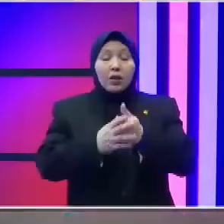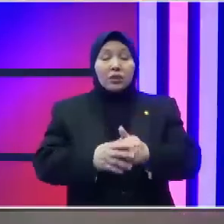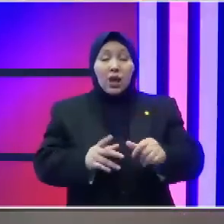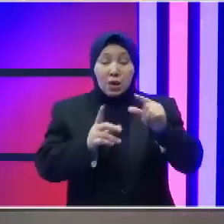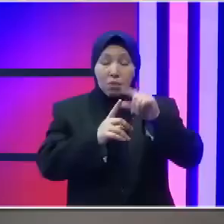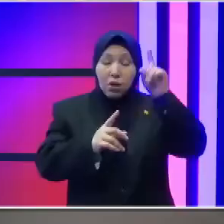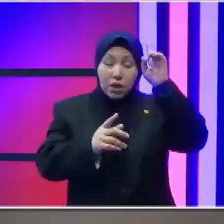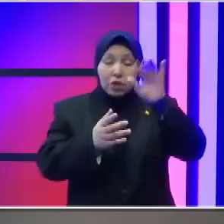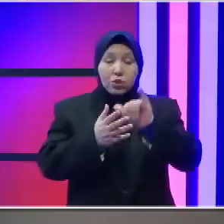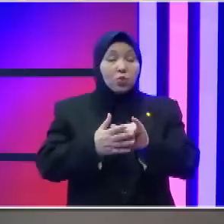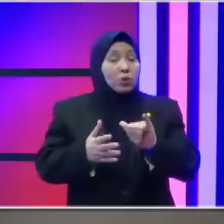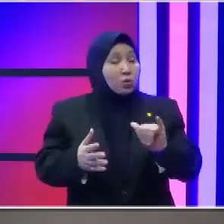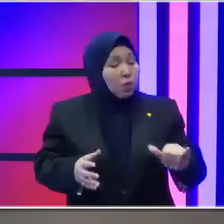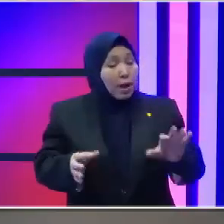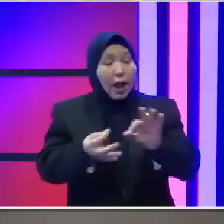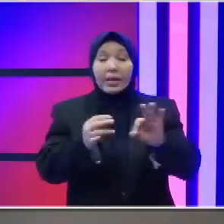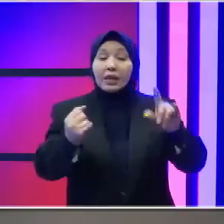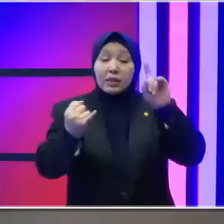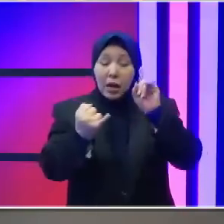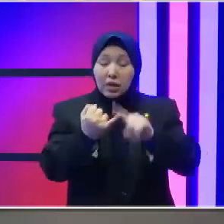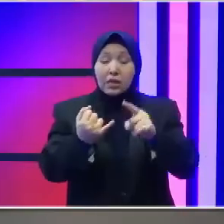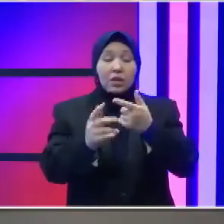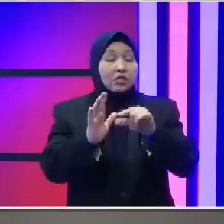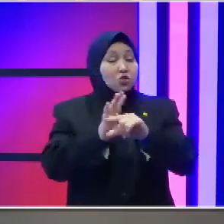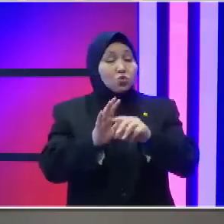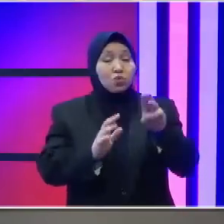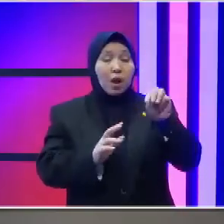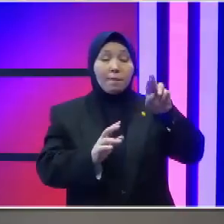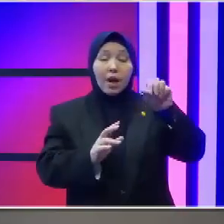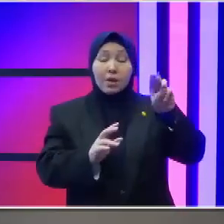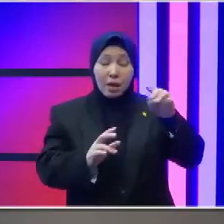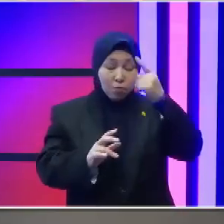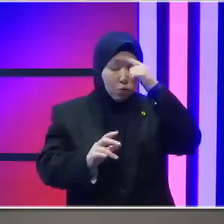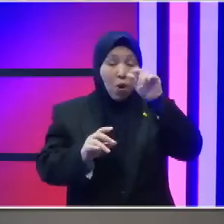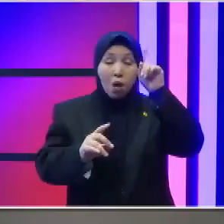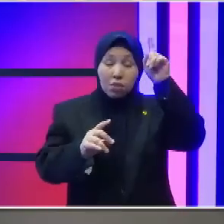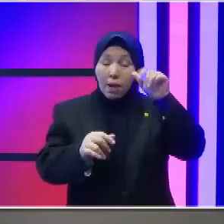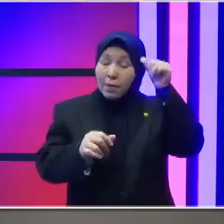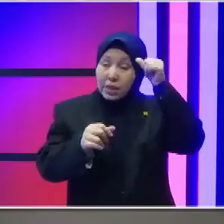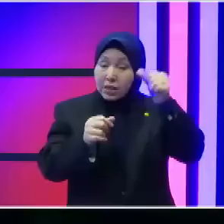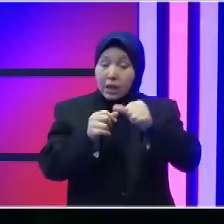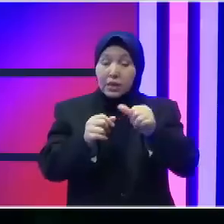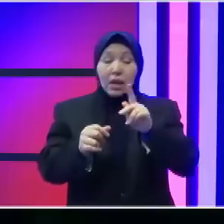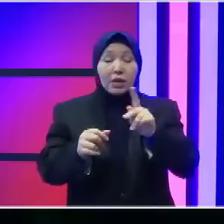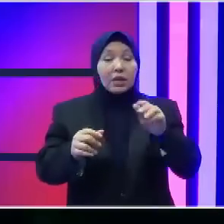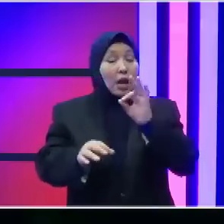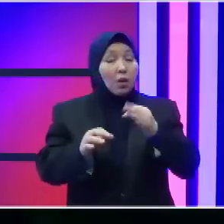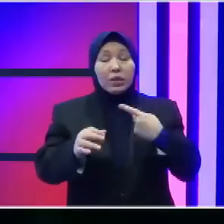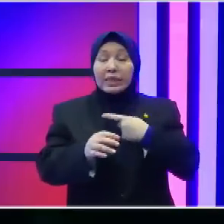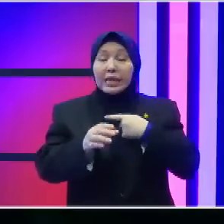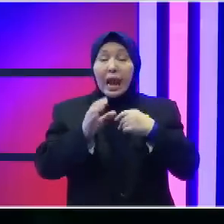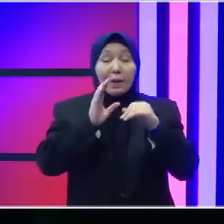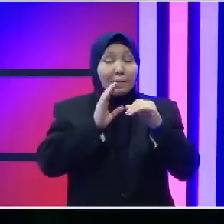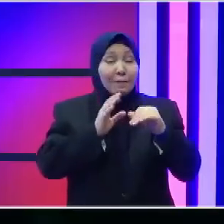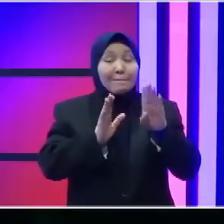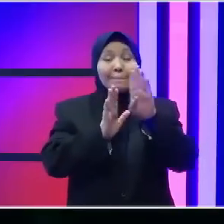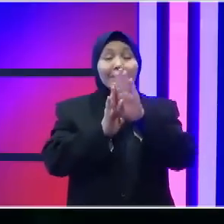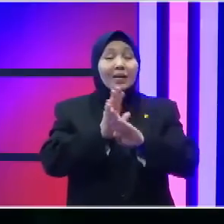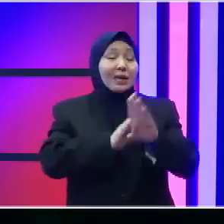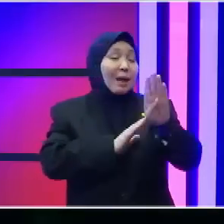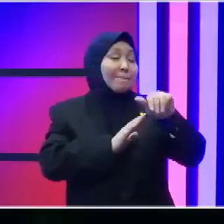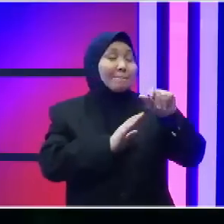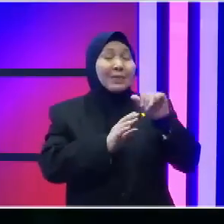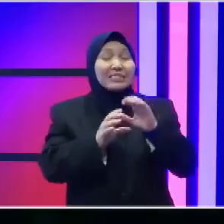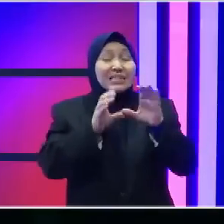Surah Al-Azim. Gitulah ayat terakhir daripada surah Maryam untuk Allah mengingatkan kalau kita nak berbisik, ya, berbisik